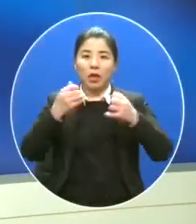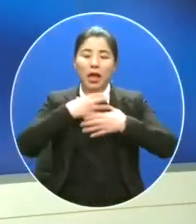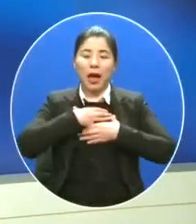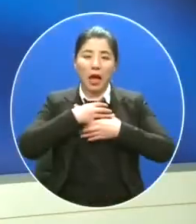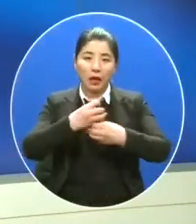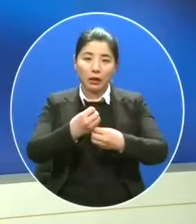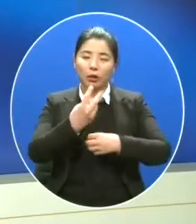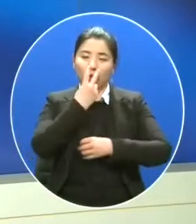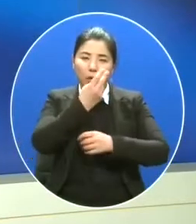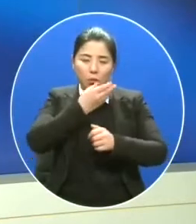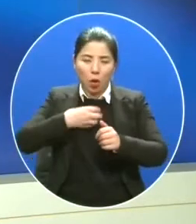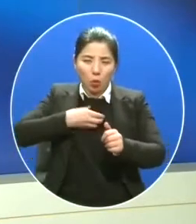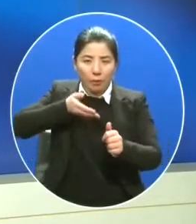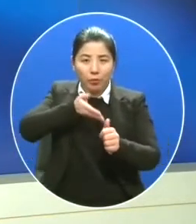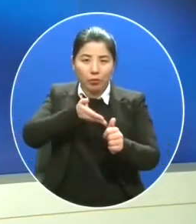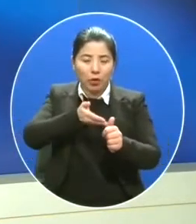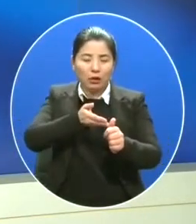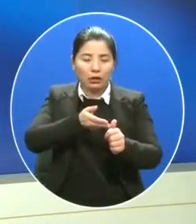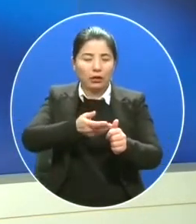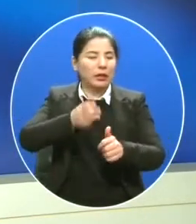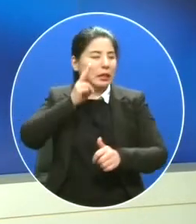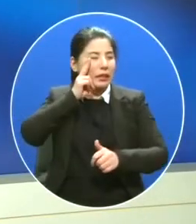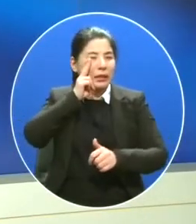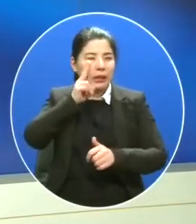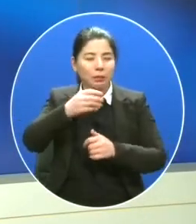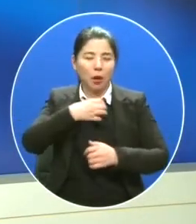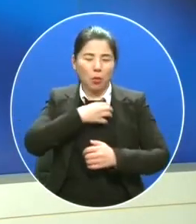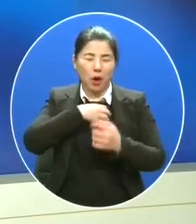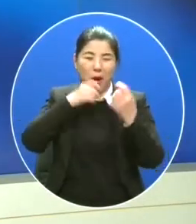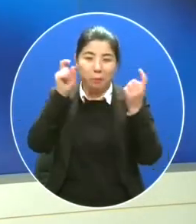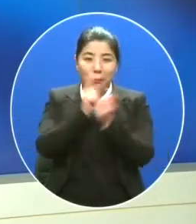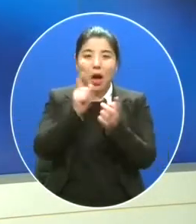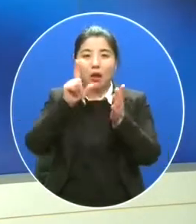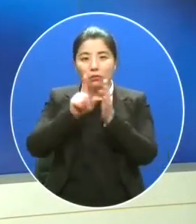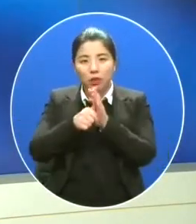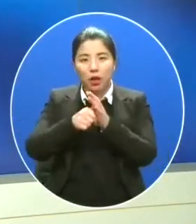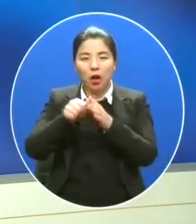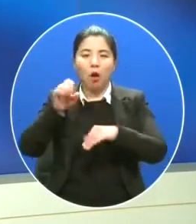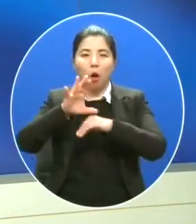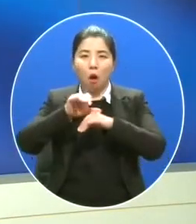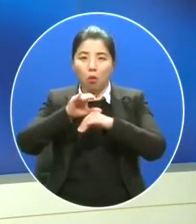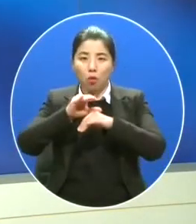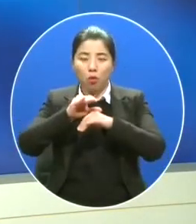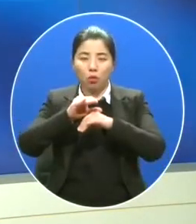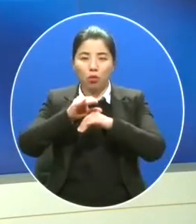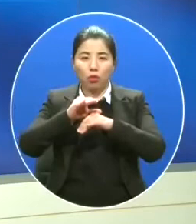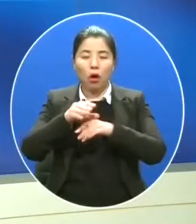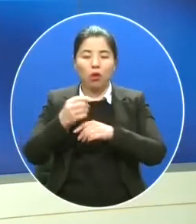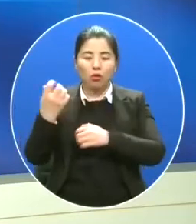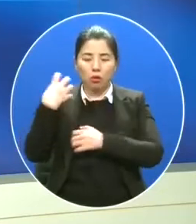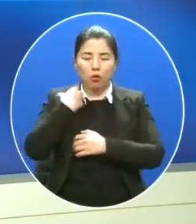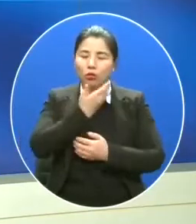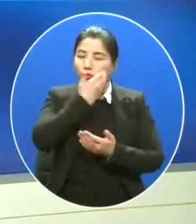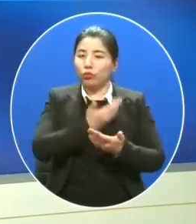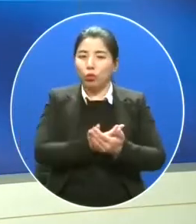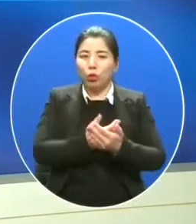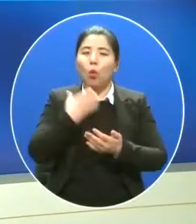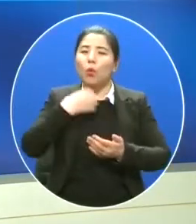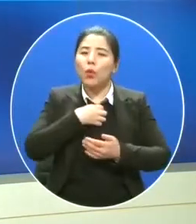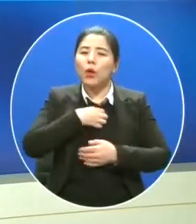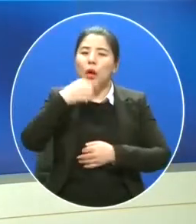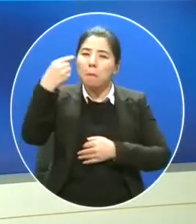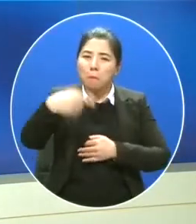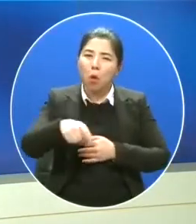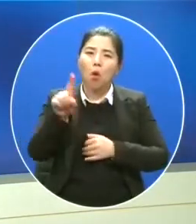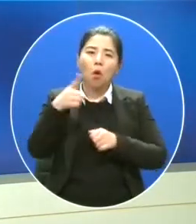국민의 안전이나 생명을 위협하는 심각한 위기가 닥쳤을 때 언론의 역할은 대단히 중요합니다. 위기의 실체가